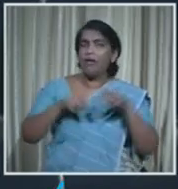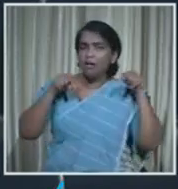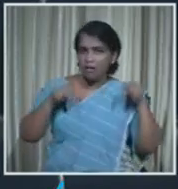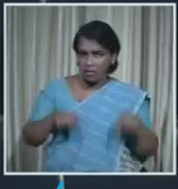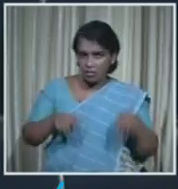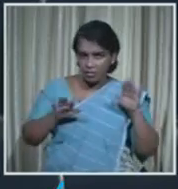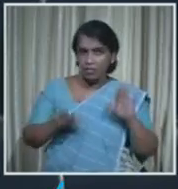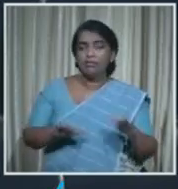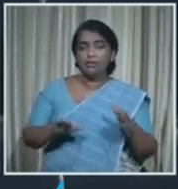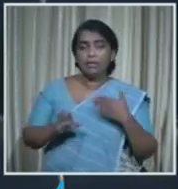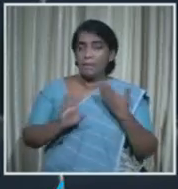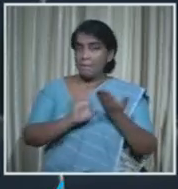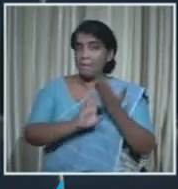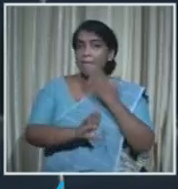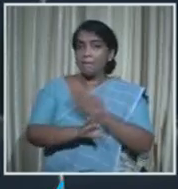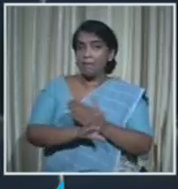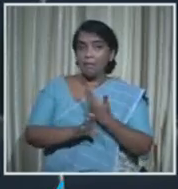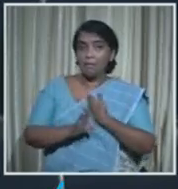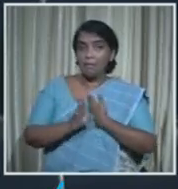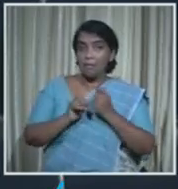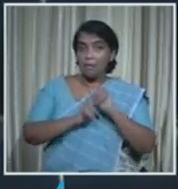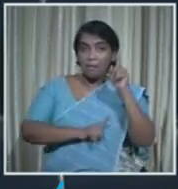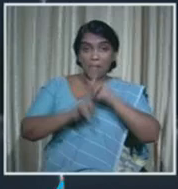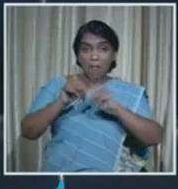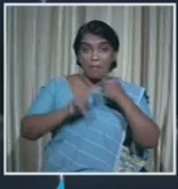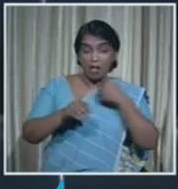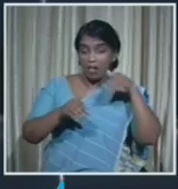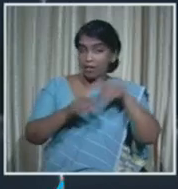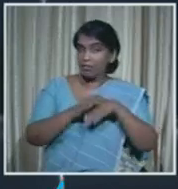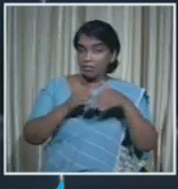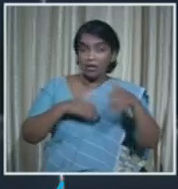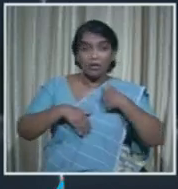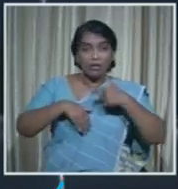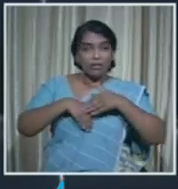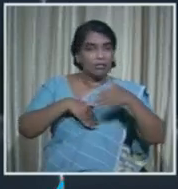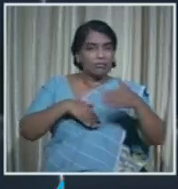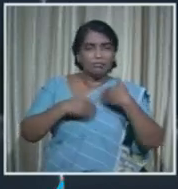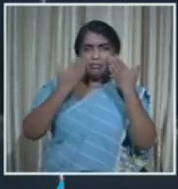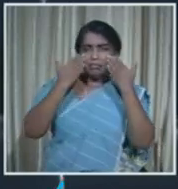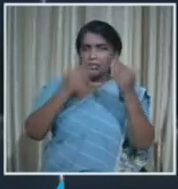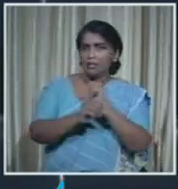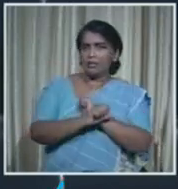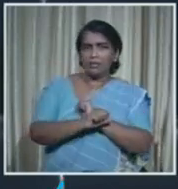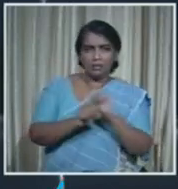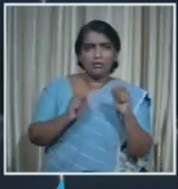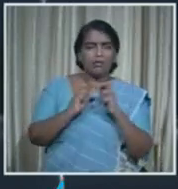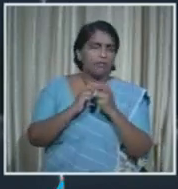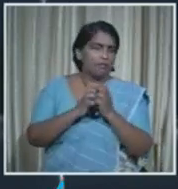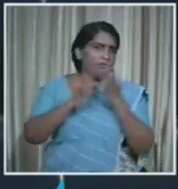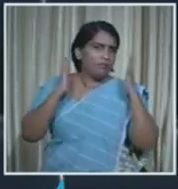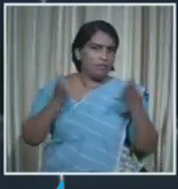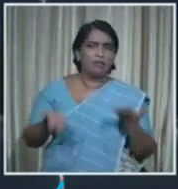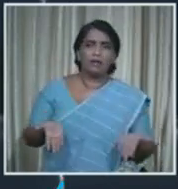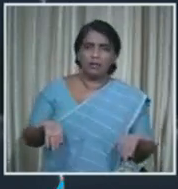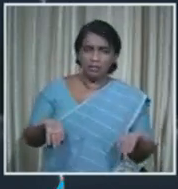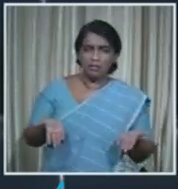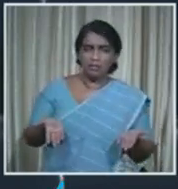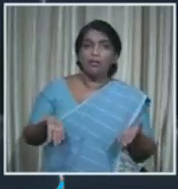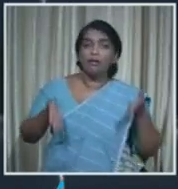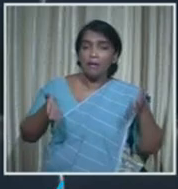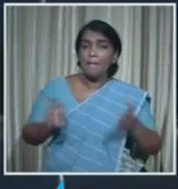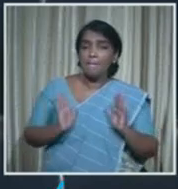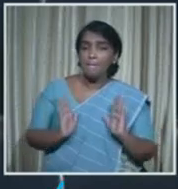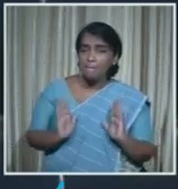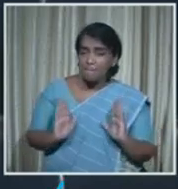api meete issella mage paalimentu jeevithayewat maya kaalewat nodakka siduwim wagayak ada meka patang